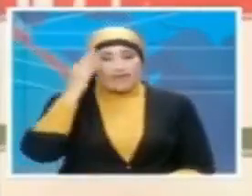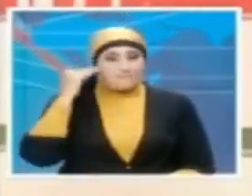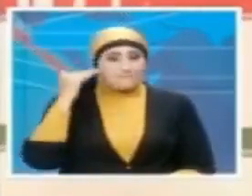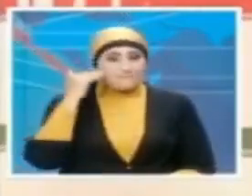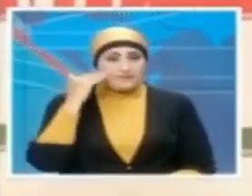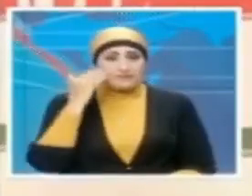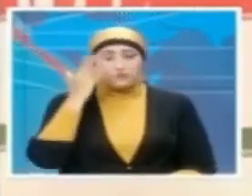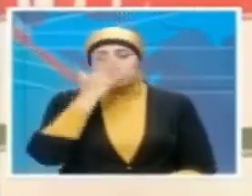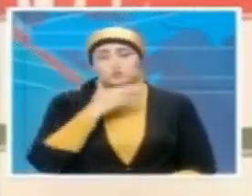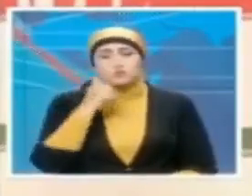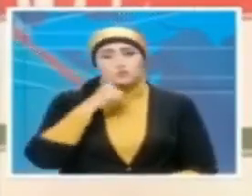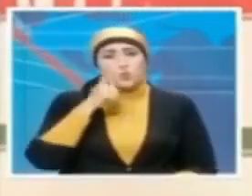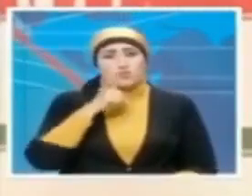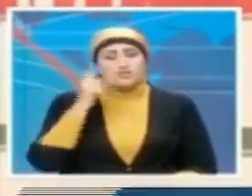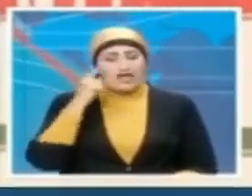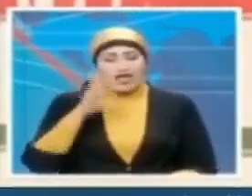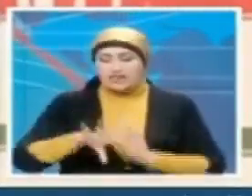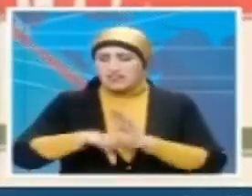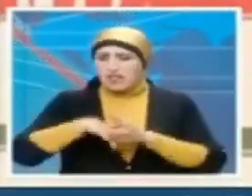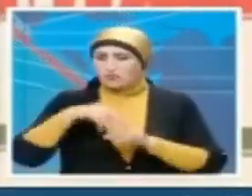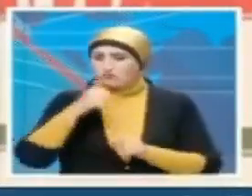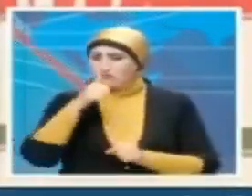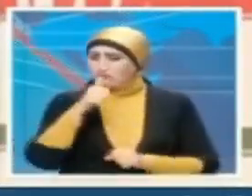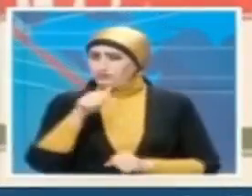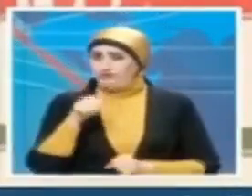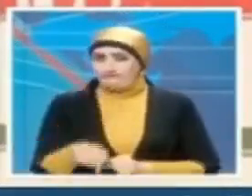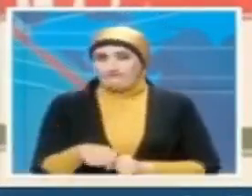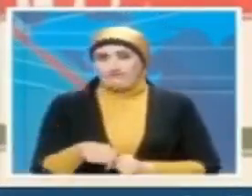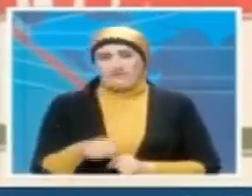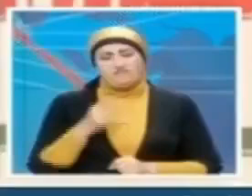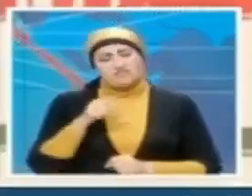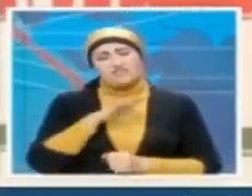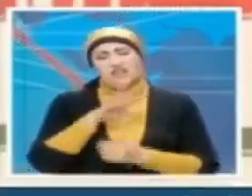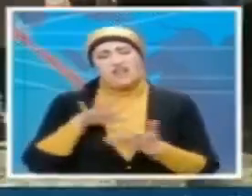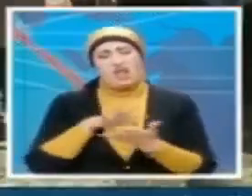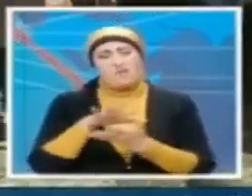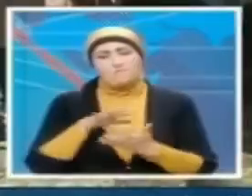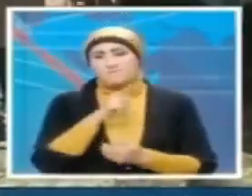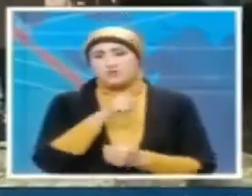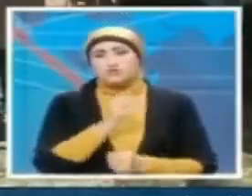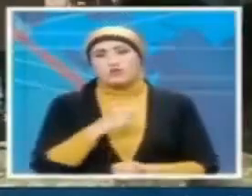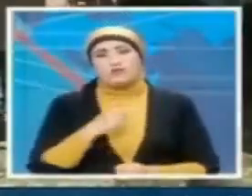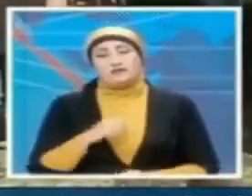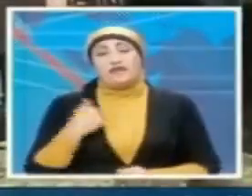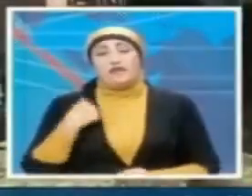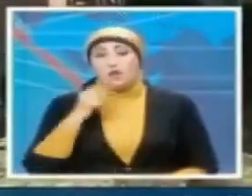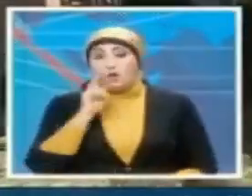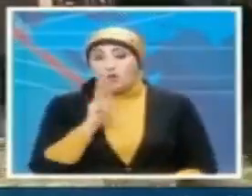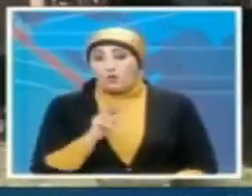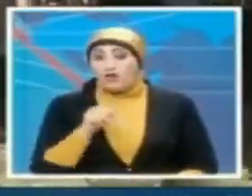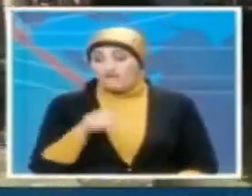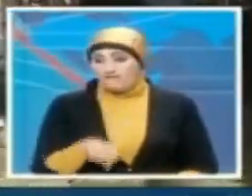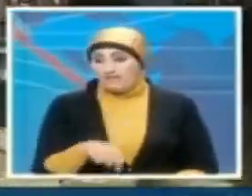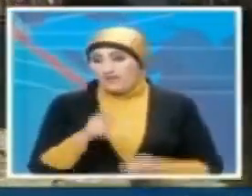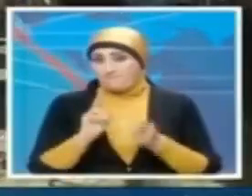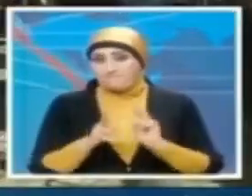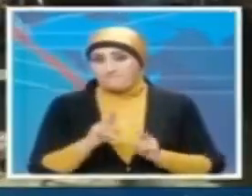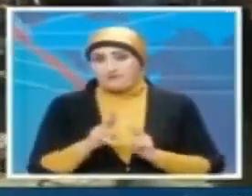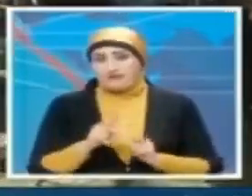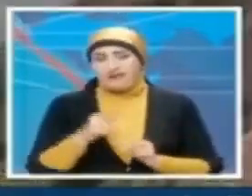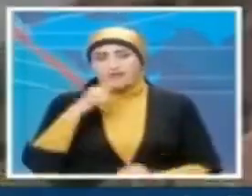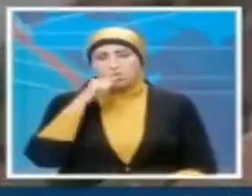قادره انه تنتج منتجات في ظل الظروف الحاصله يعني. هذا ويوفر المهرجان